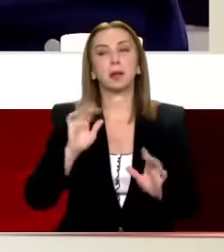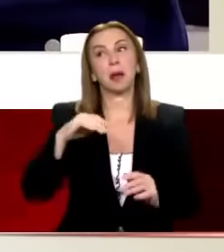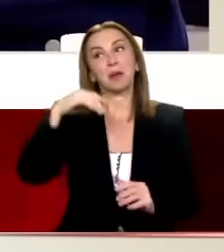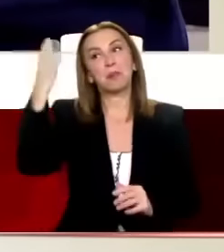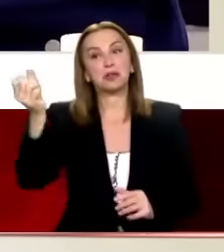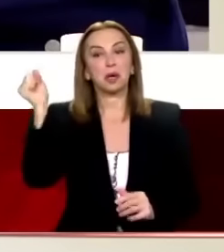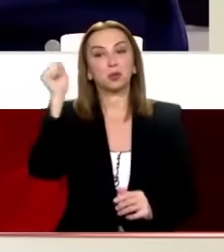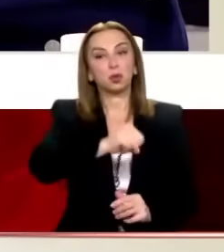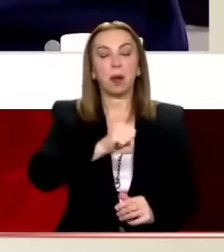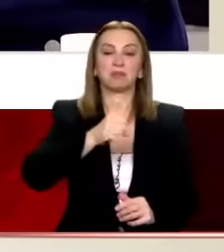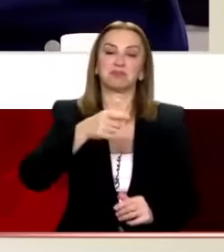Kesinlikle bu birileri bu çocuğu götürmüşler. Cinayet mi değil mi? İşte tüm bu sorular